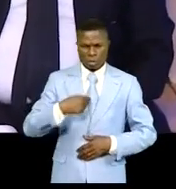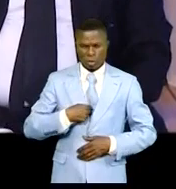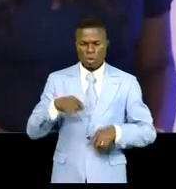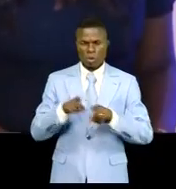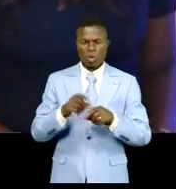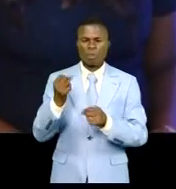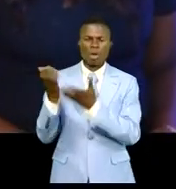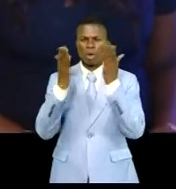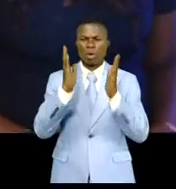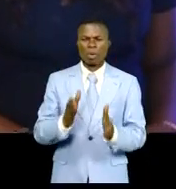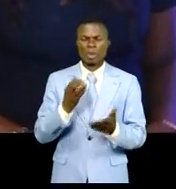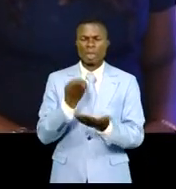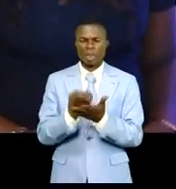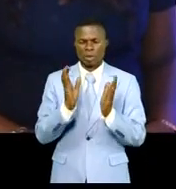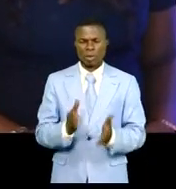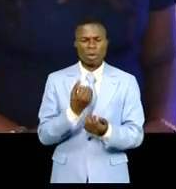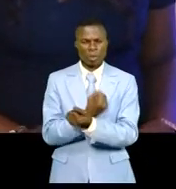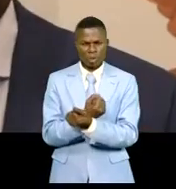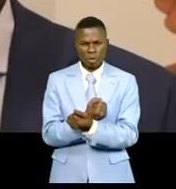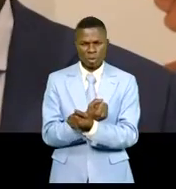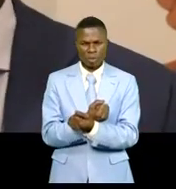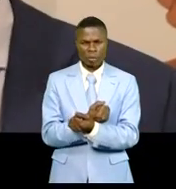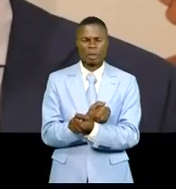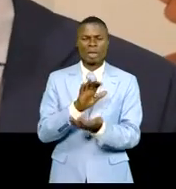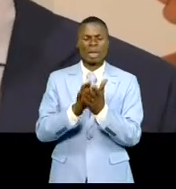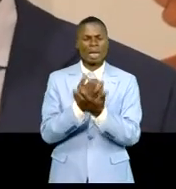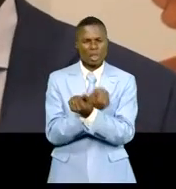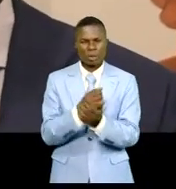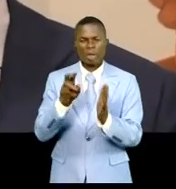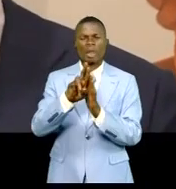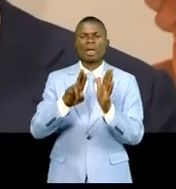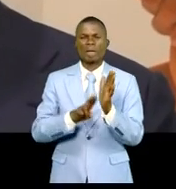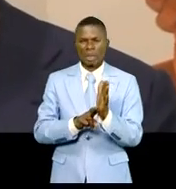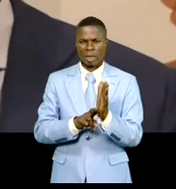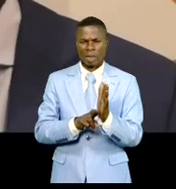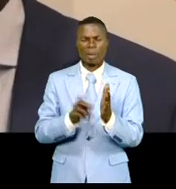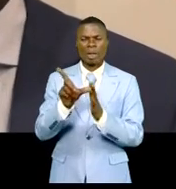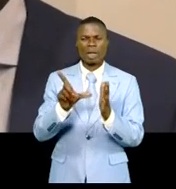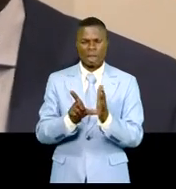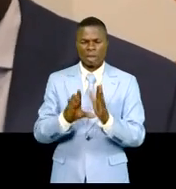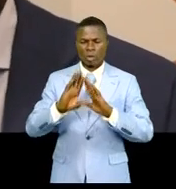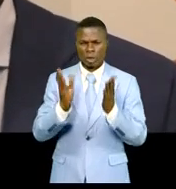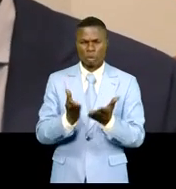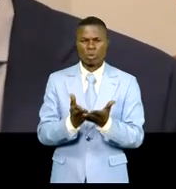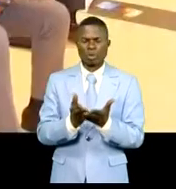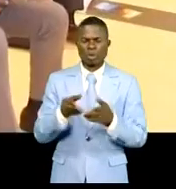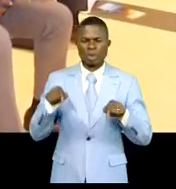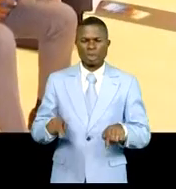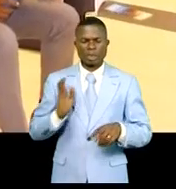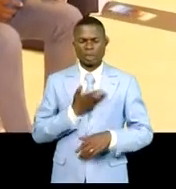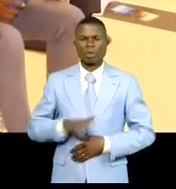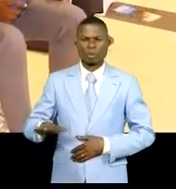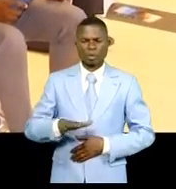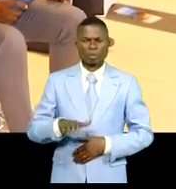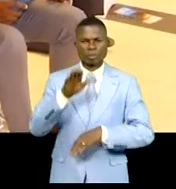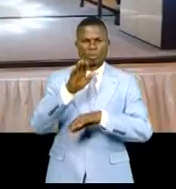économiques à respecter, à se conformer aux dispositions réglementaires effective en RDC. La